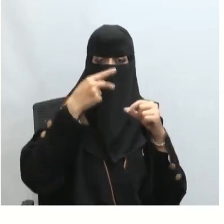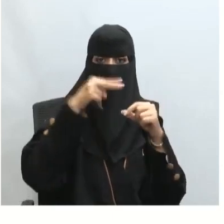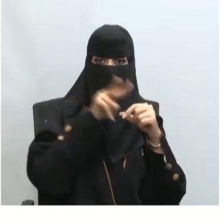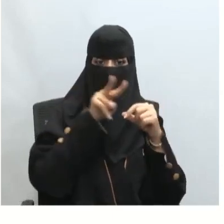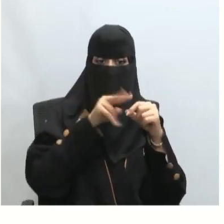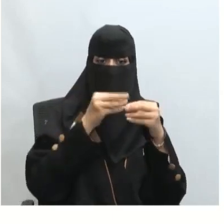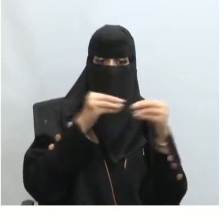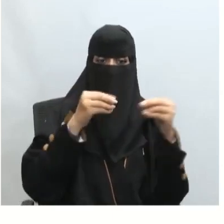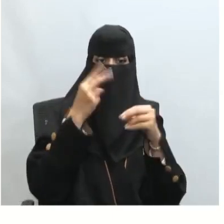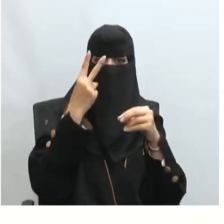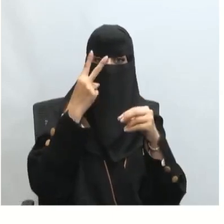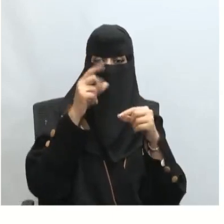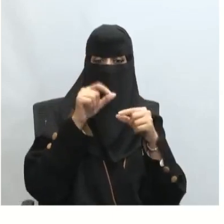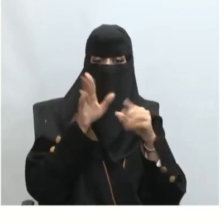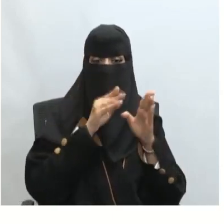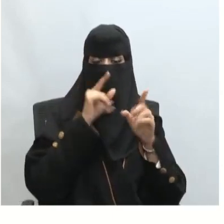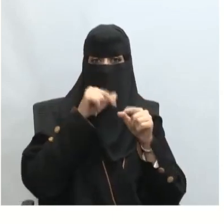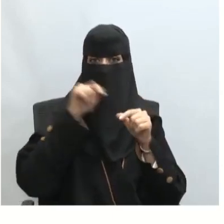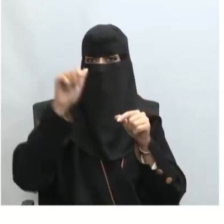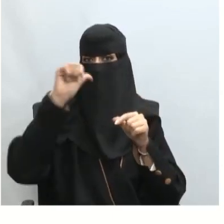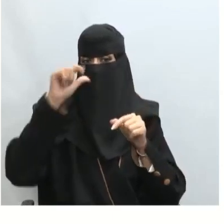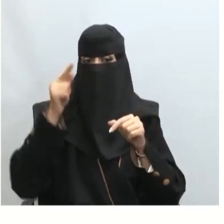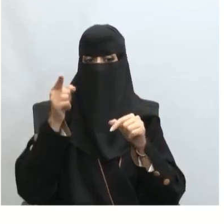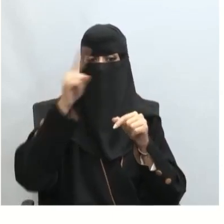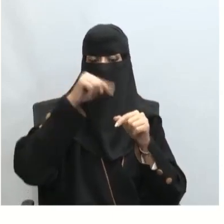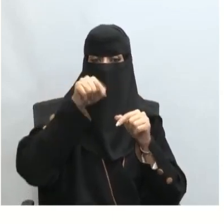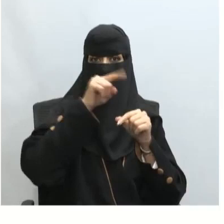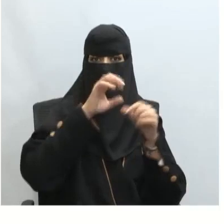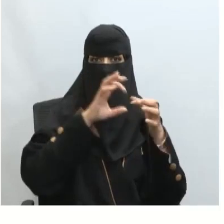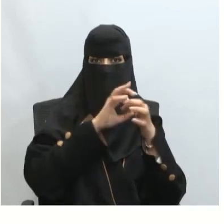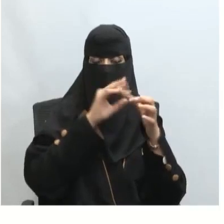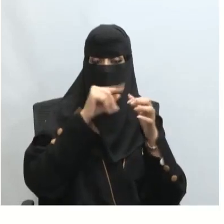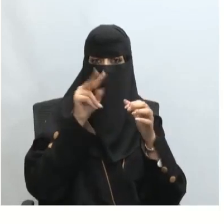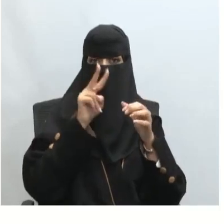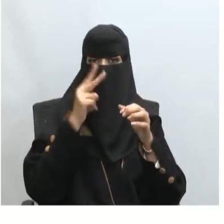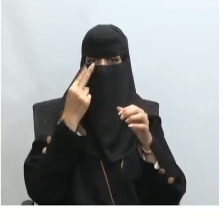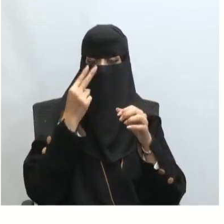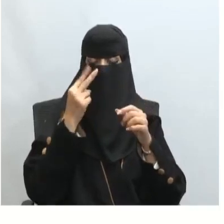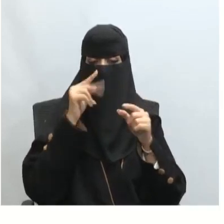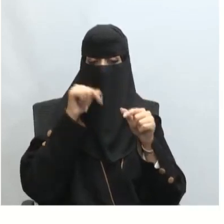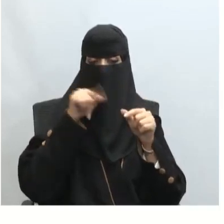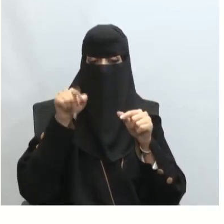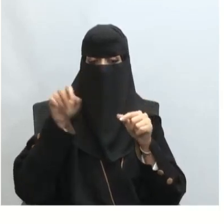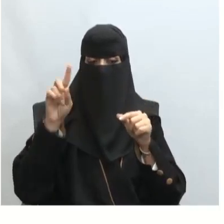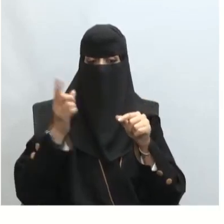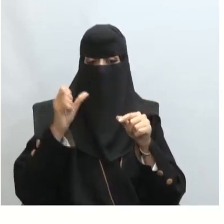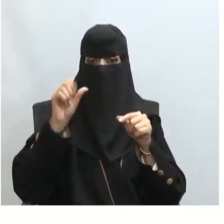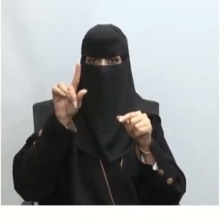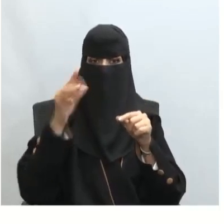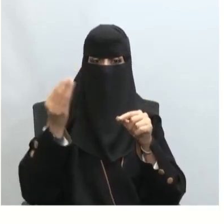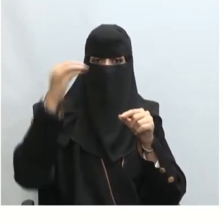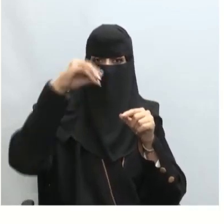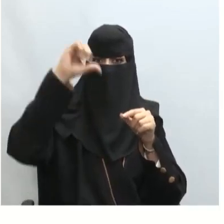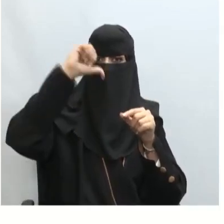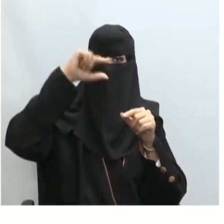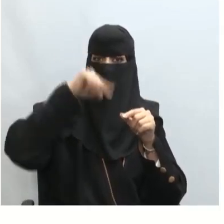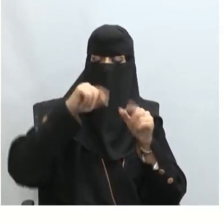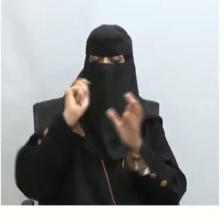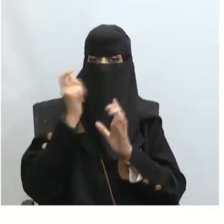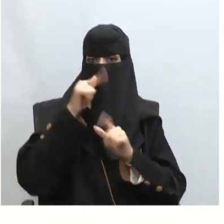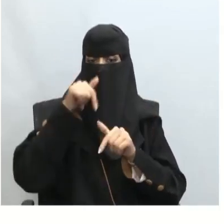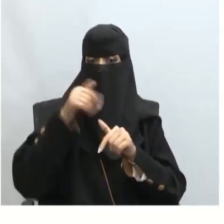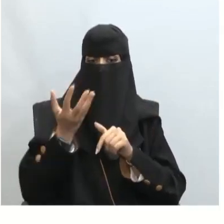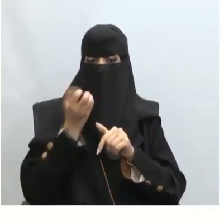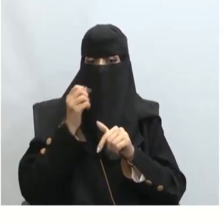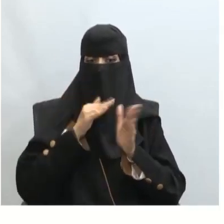اضافه ماء الى رابطه ثنائيه كان بروبين اذا اضفت ماء مباشره